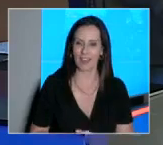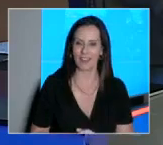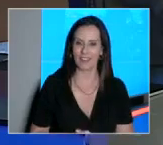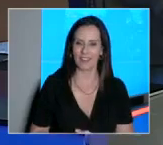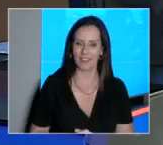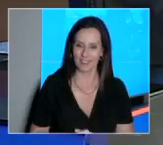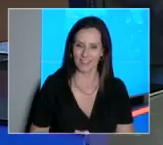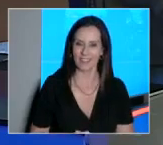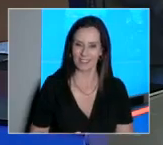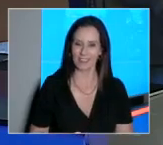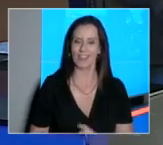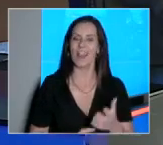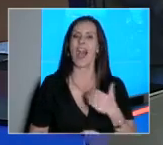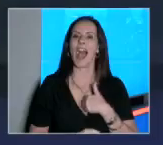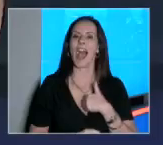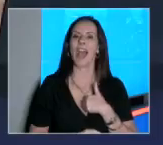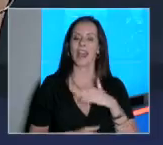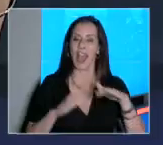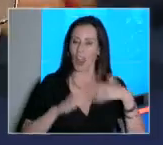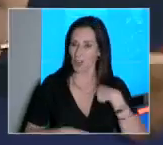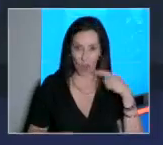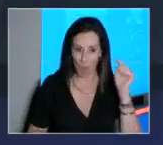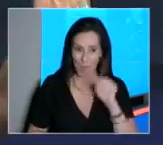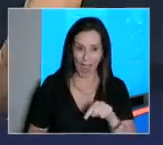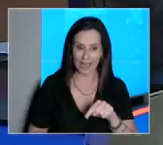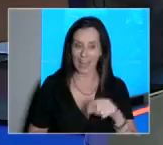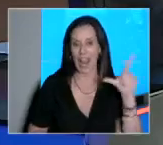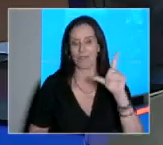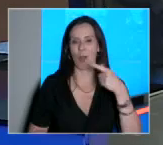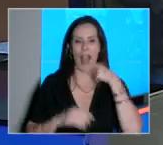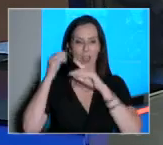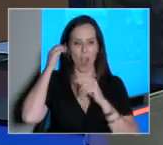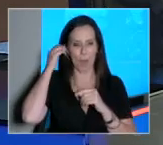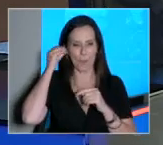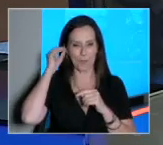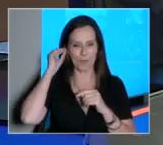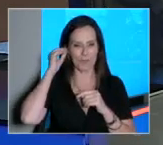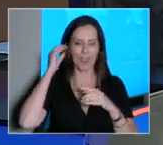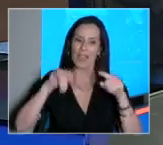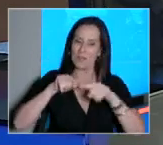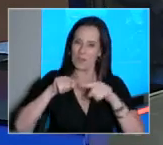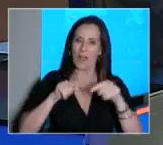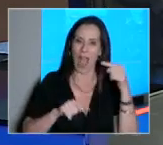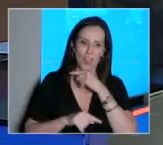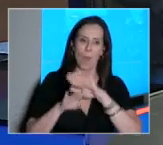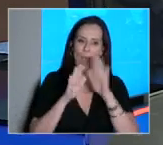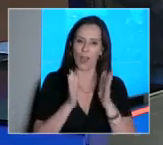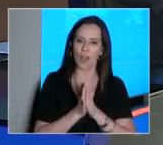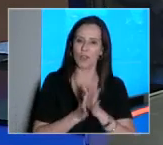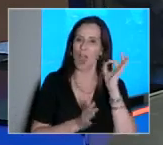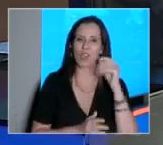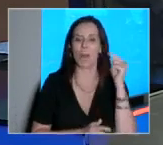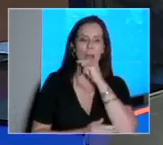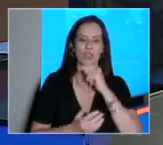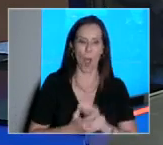האדום שלך. האדום, בדיוק. תראי, אנחנו שנינו... אחרי שלא באתי עם... ליברפול. גם הציפורניים, גם הזה. יאללה, סחל. האישה